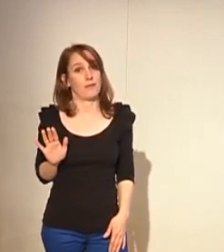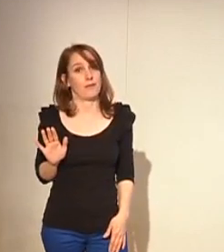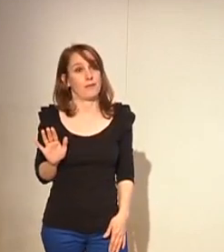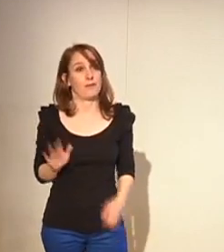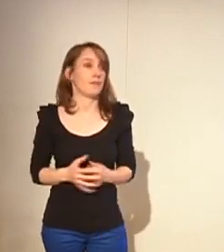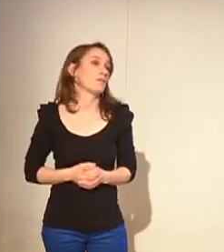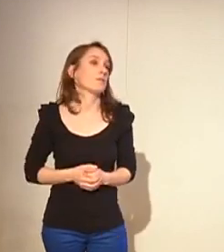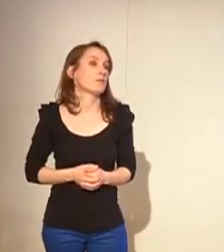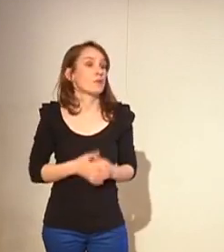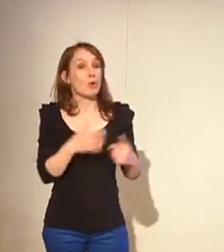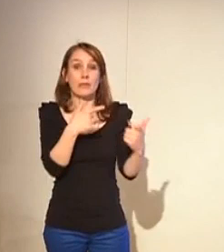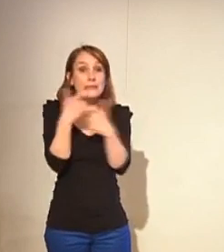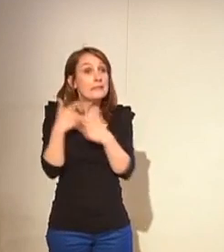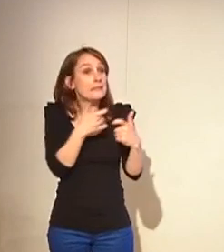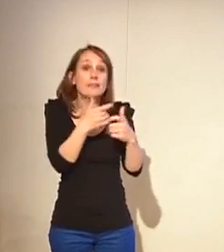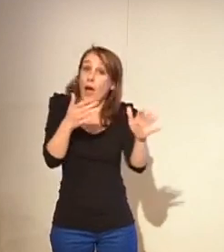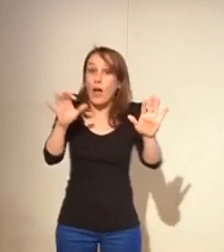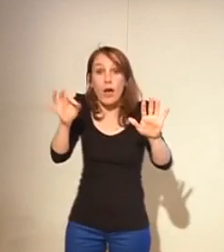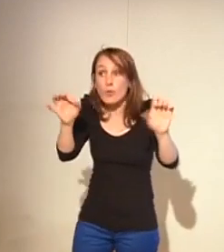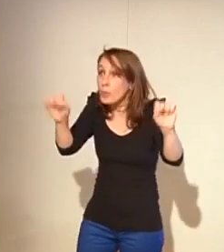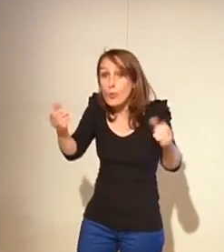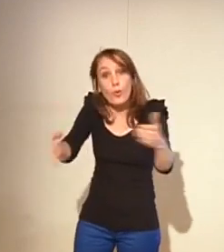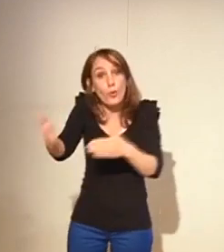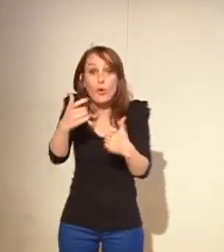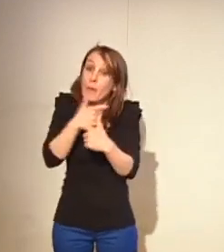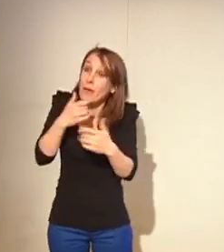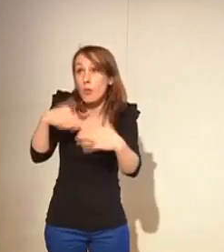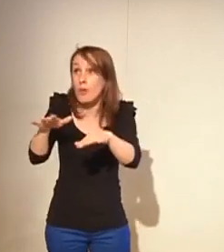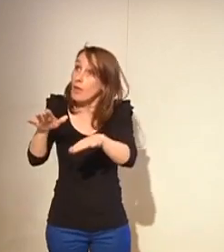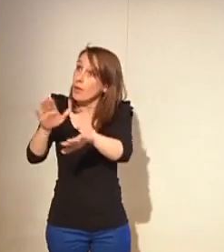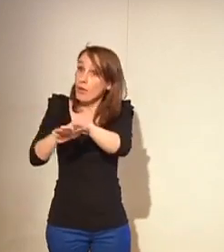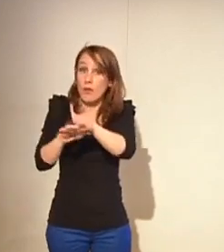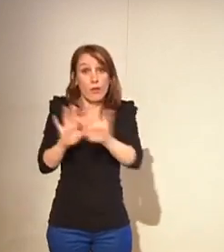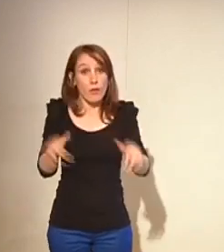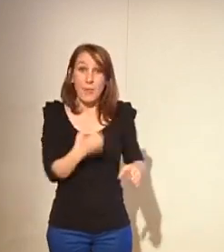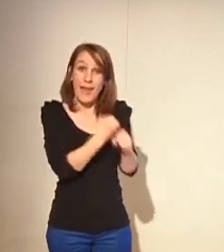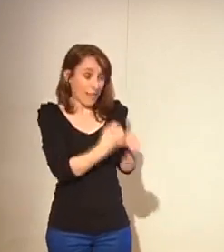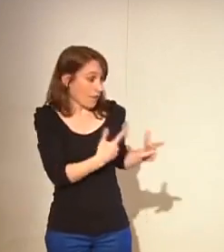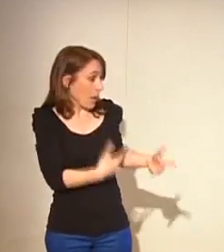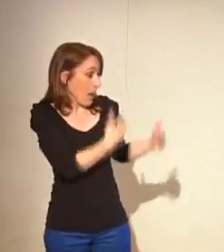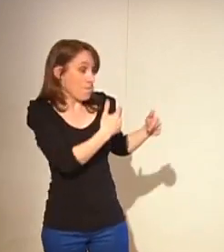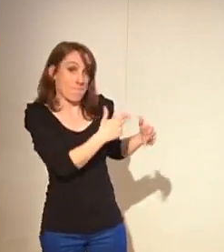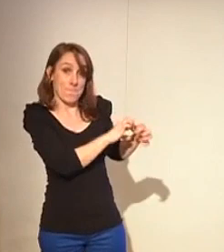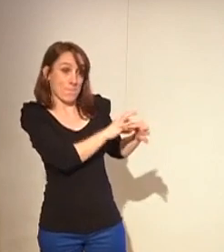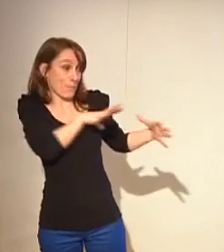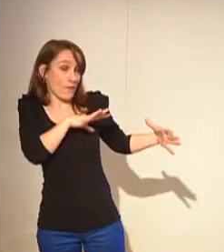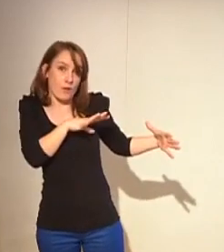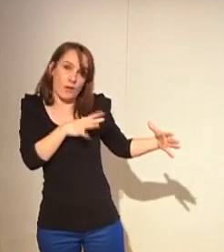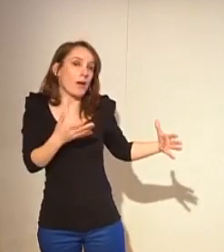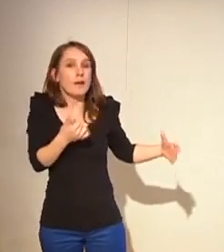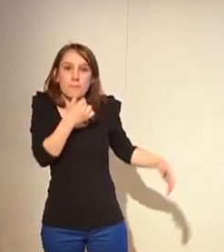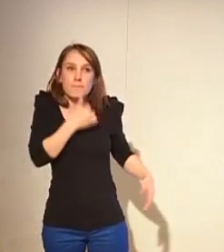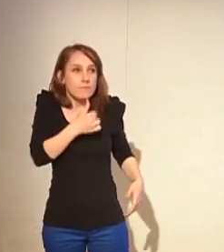oui vous vous pouvez rire mais quand on a mis son boulot de côté qu'on s'est mis en marge il faut bien qu'on puisse